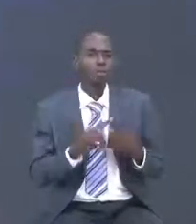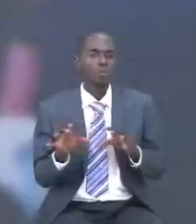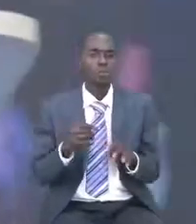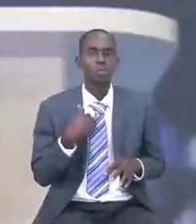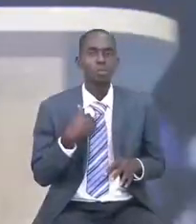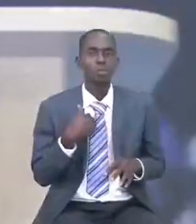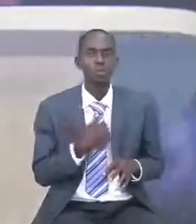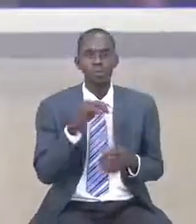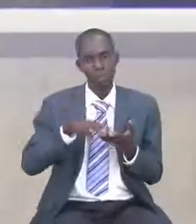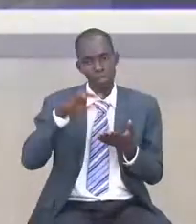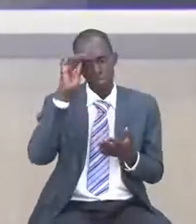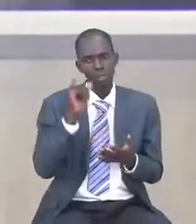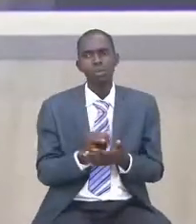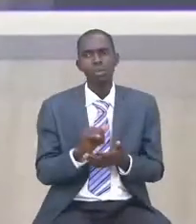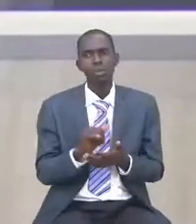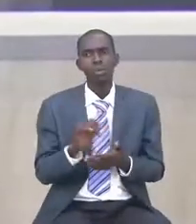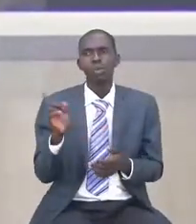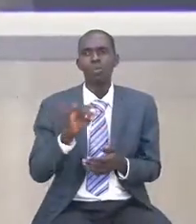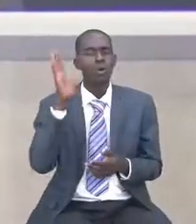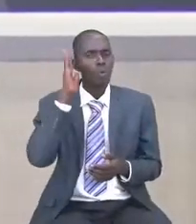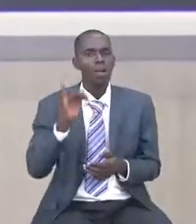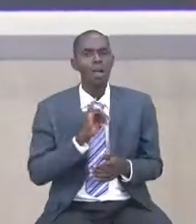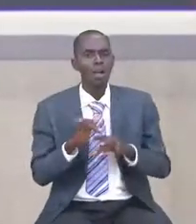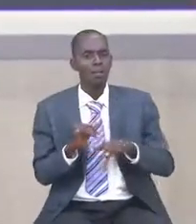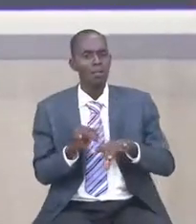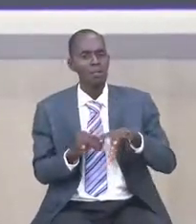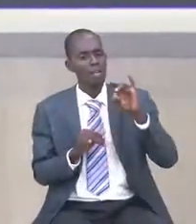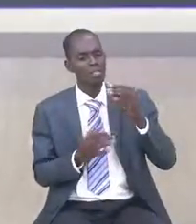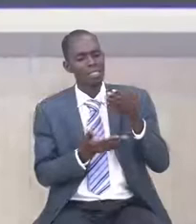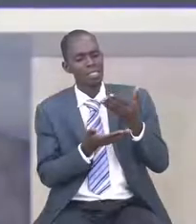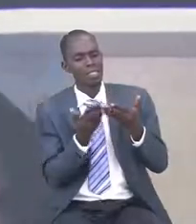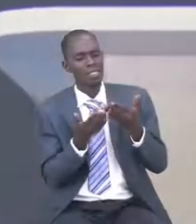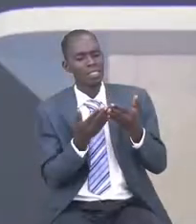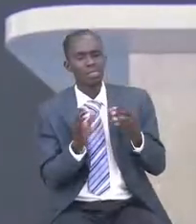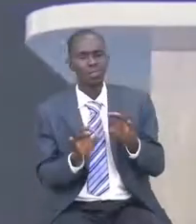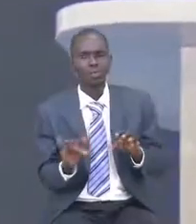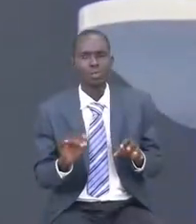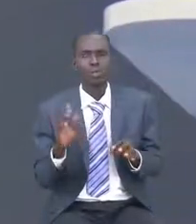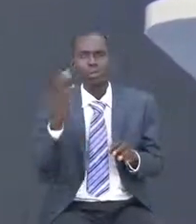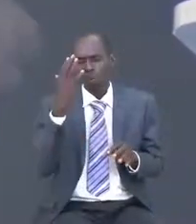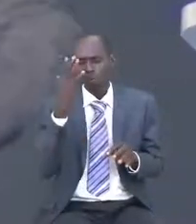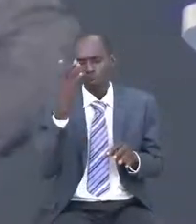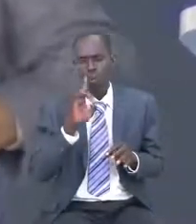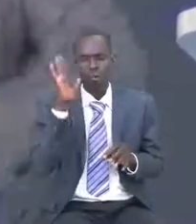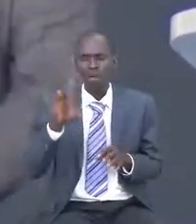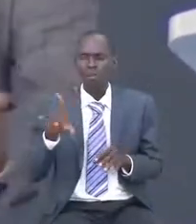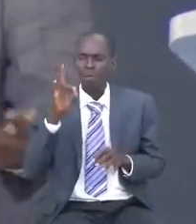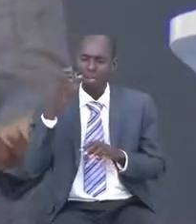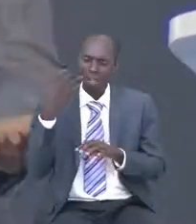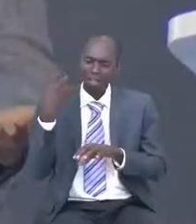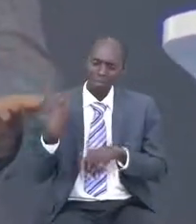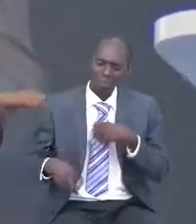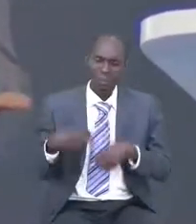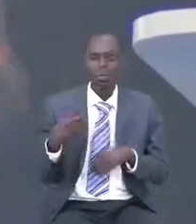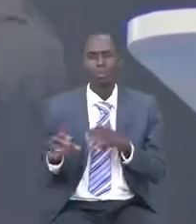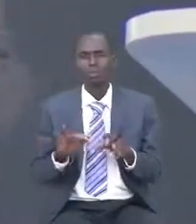Pourquoi je suis là? Qu'est-ce que je suis censé faire? Je dois apprendre cela. Où est-ce que je peux trouver à le faire facilement? Où